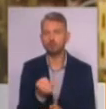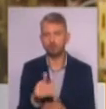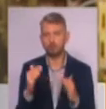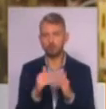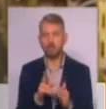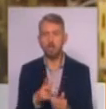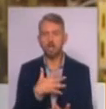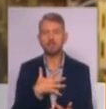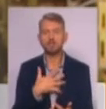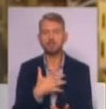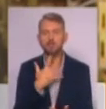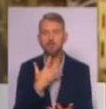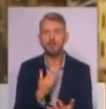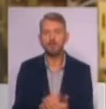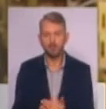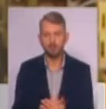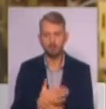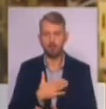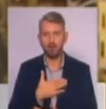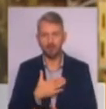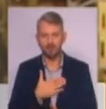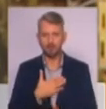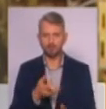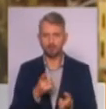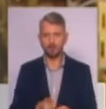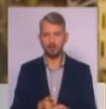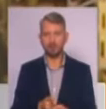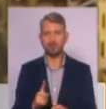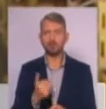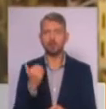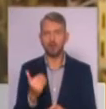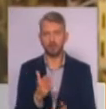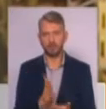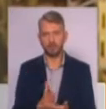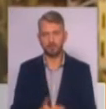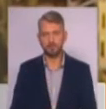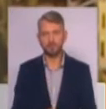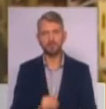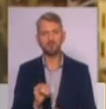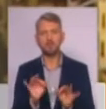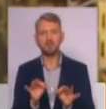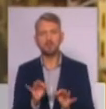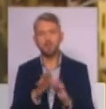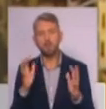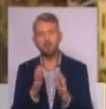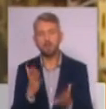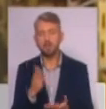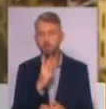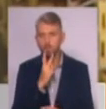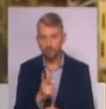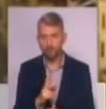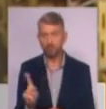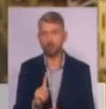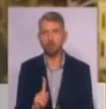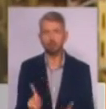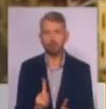як до свого власного, як до того, що є дійсно вашою особистою власністю. І, звичайно, бережіть, якщо бачите, знову ж таки, що